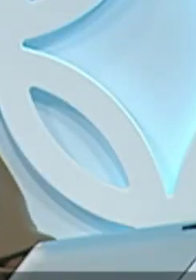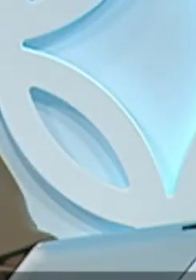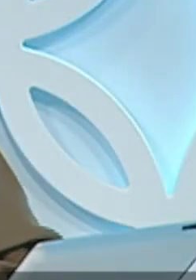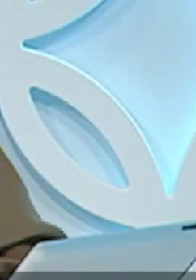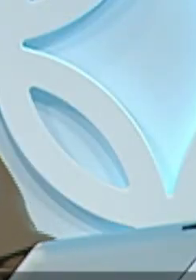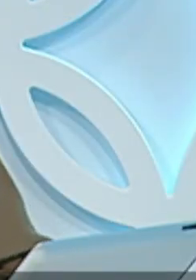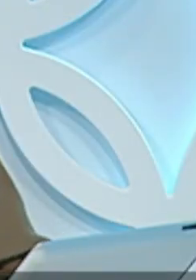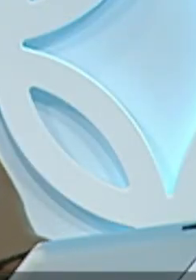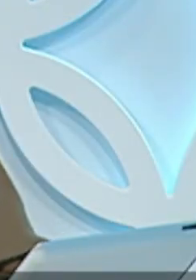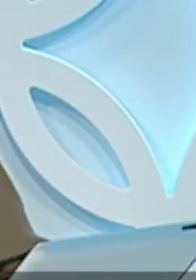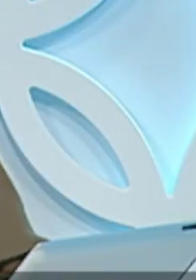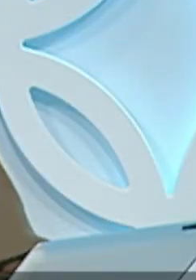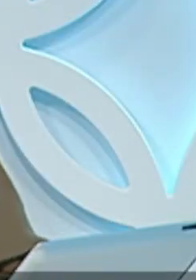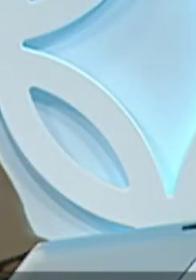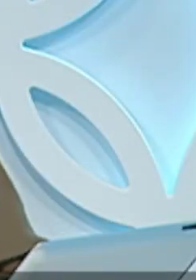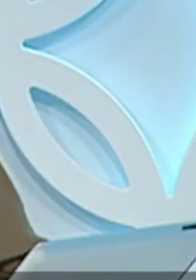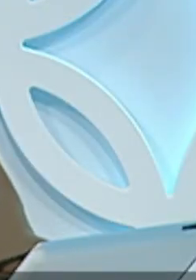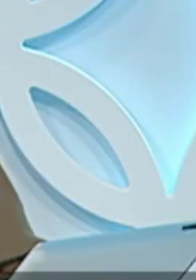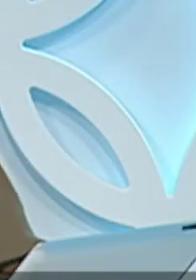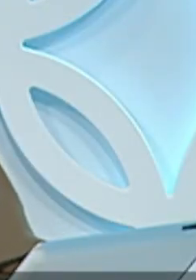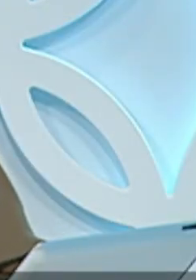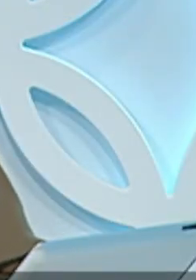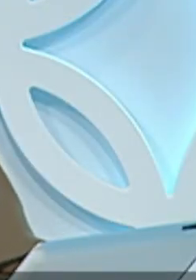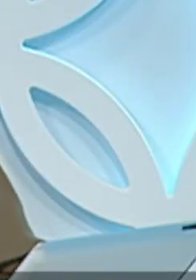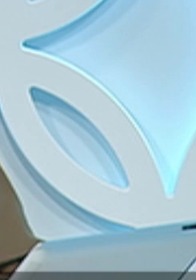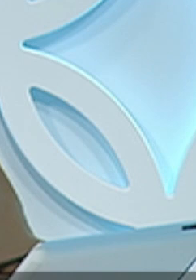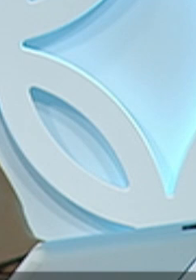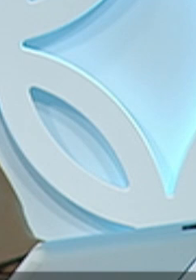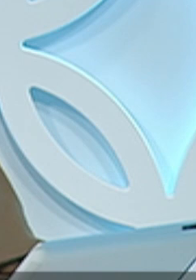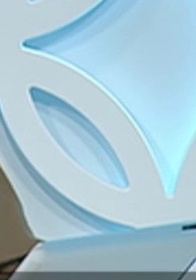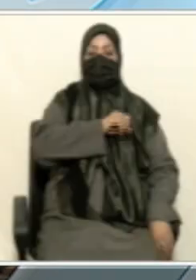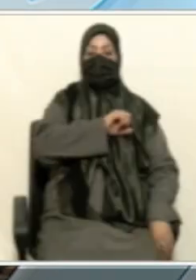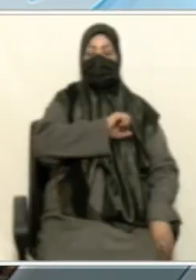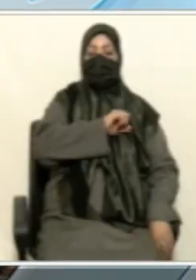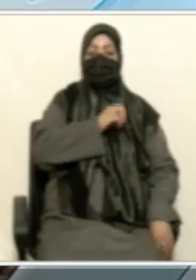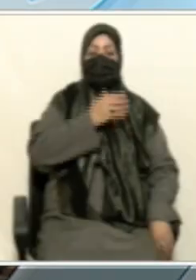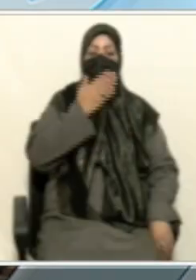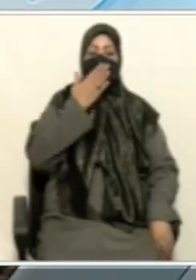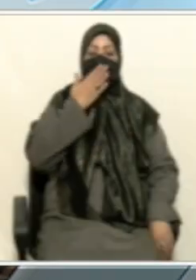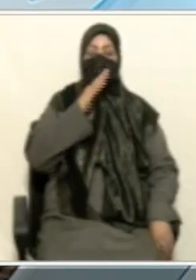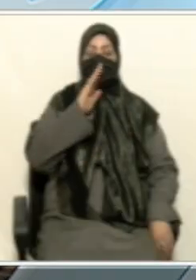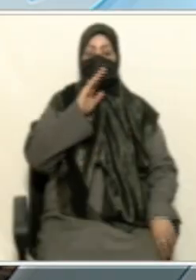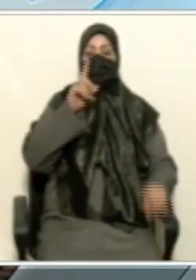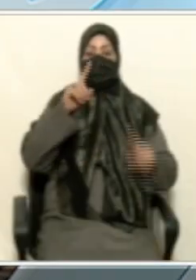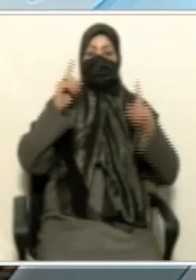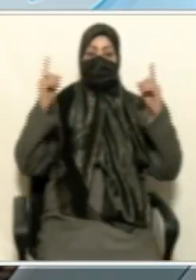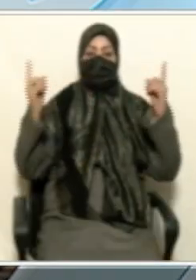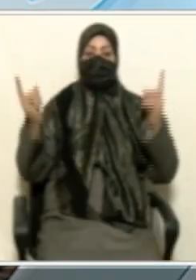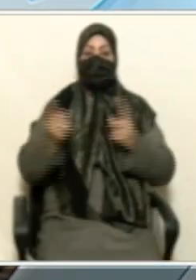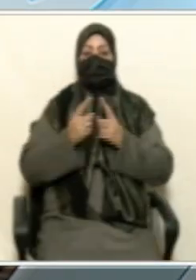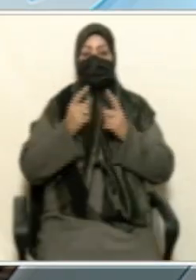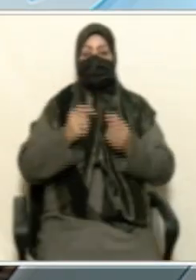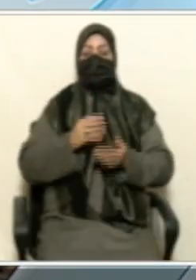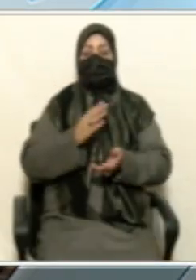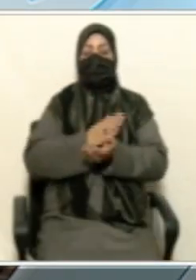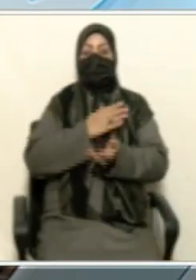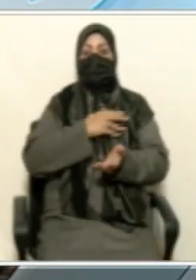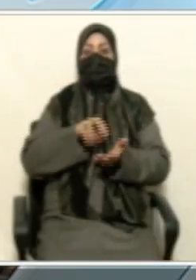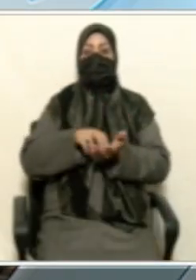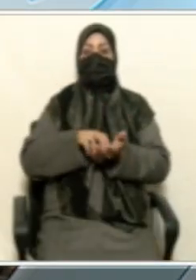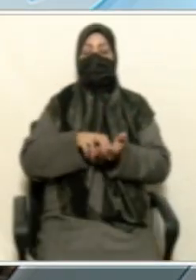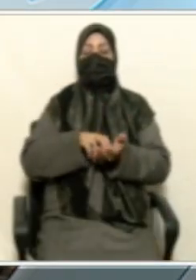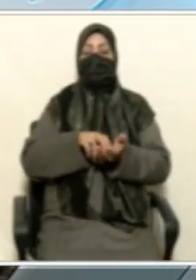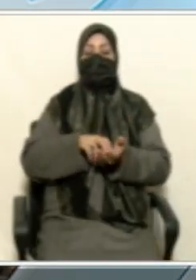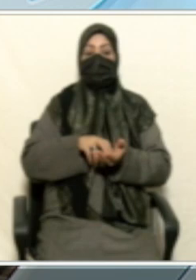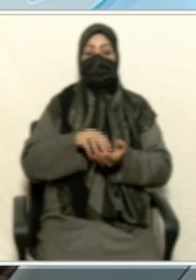بسم الله الرحمن الرحيم، الحمد لله رب العالمين والعاقبة للمتقين، والصلاة والسلام على أشرف